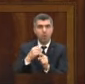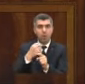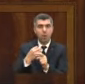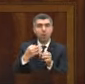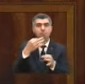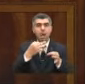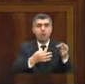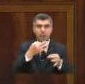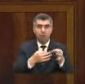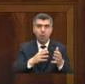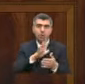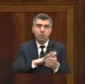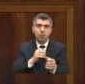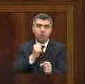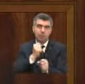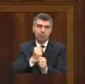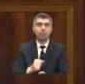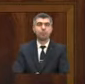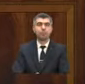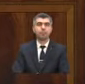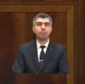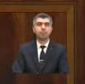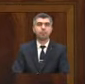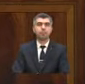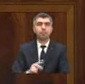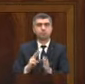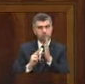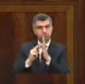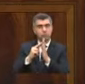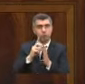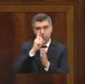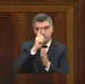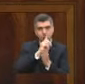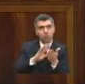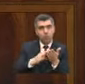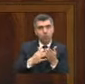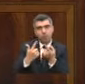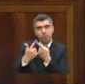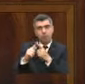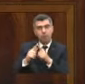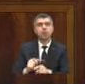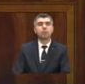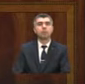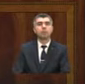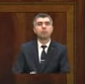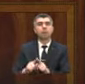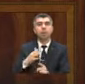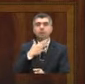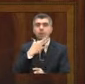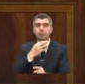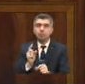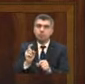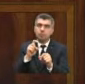بالمفوضين القضائيين. وتستمر الحكومة في إجراء المشاورات مع الفئات المتبقية لتسريع